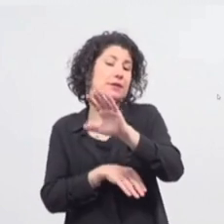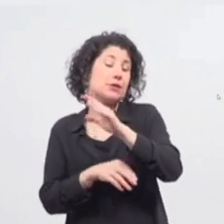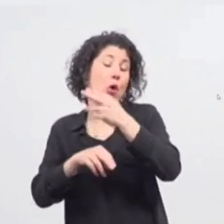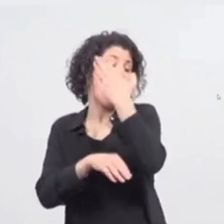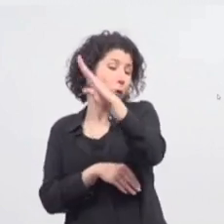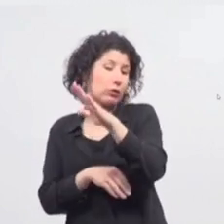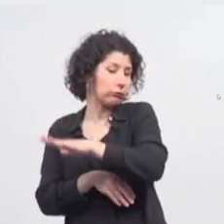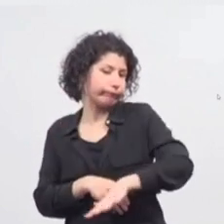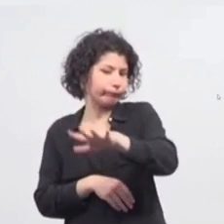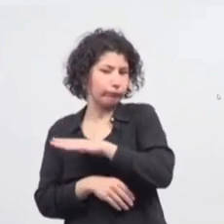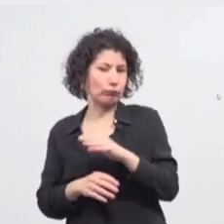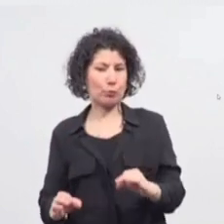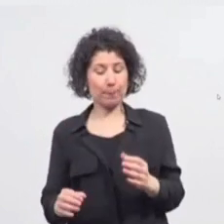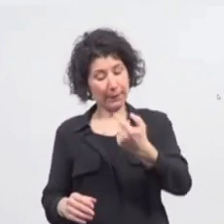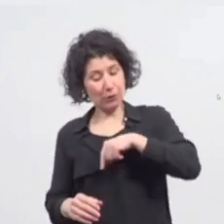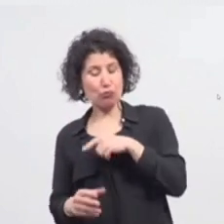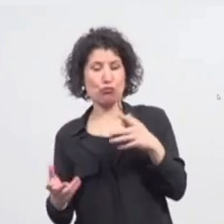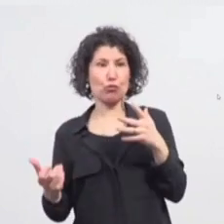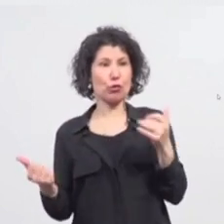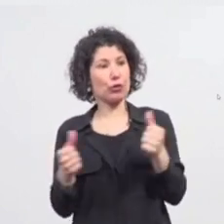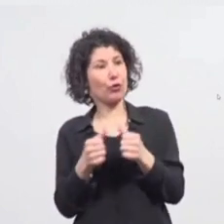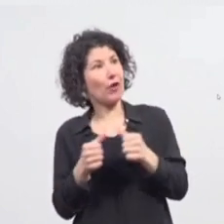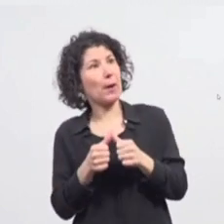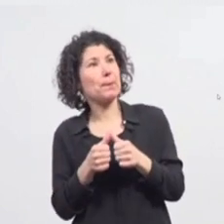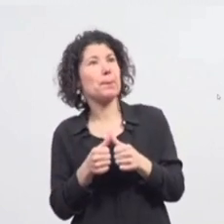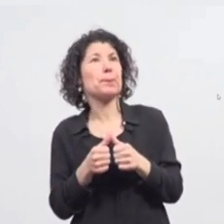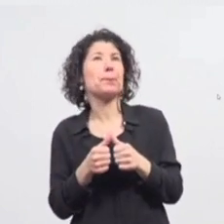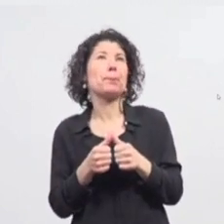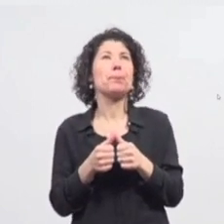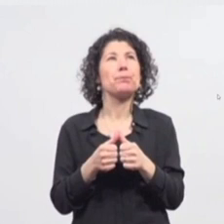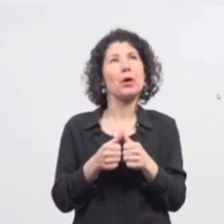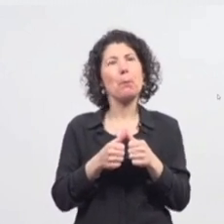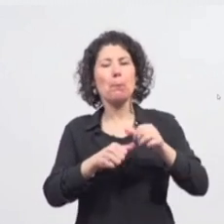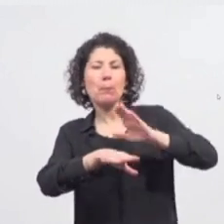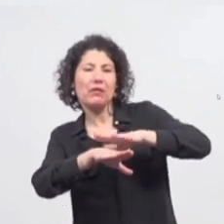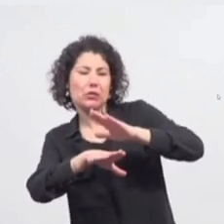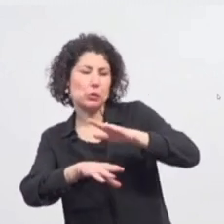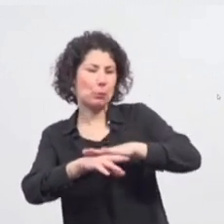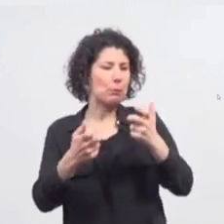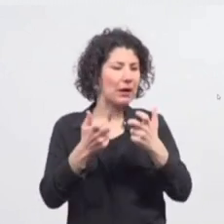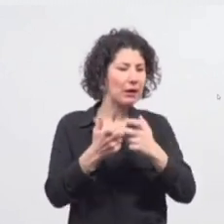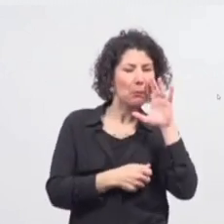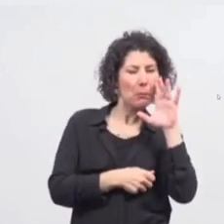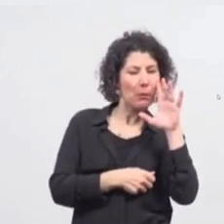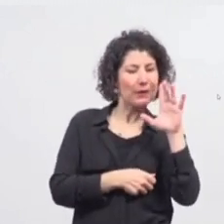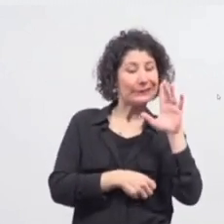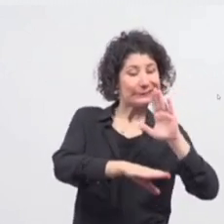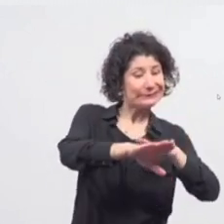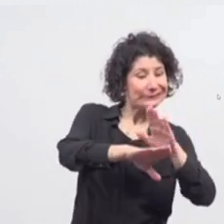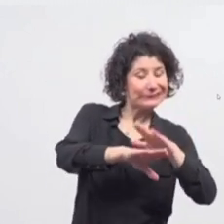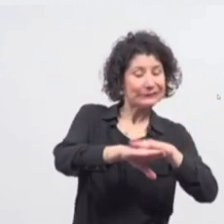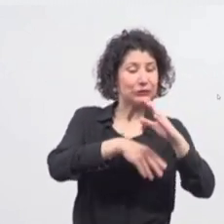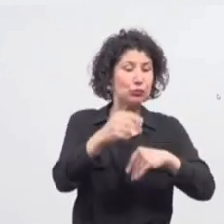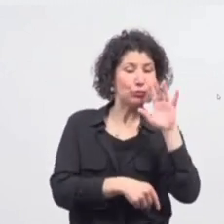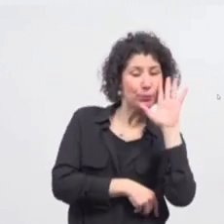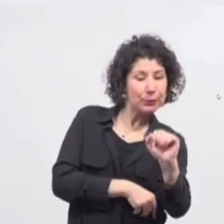soutenir une approche qui vise à mieux prévenir, identifier et coopérer dans la lutte contre le trafic illicite de